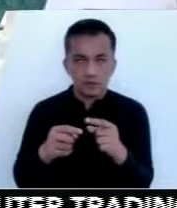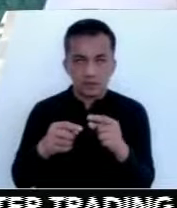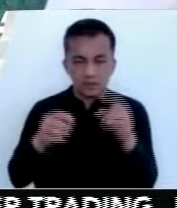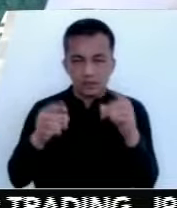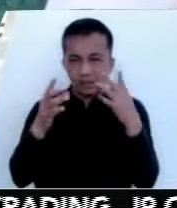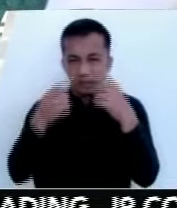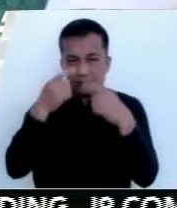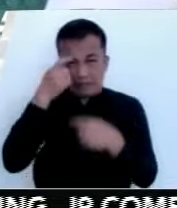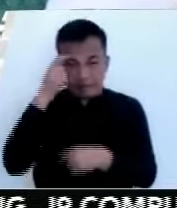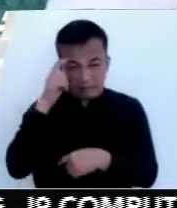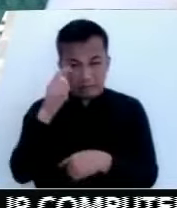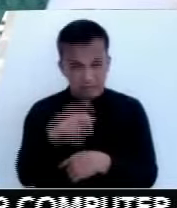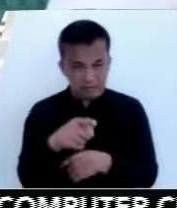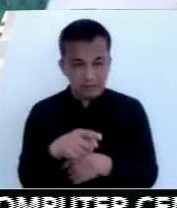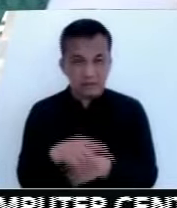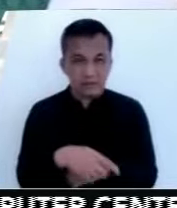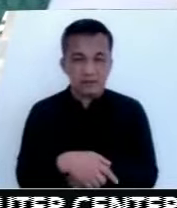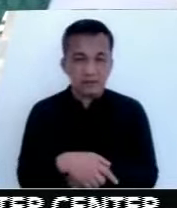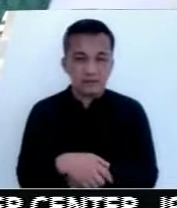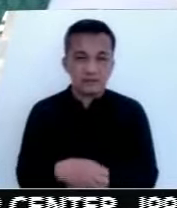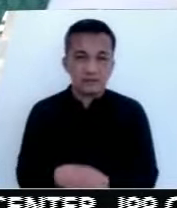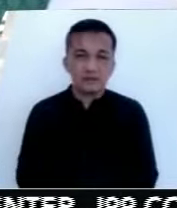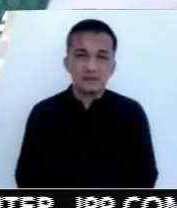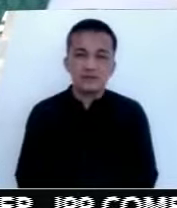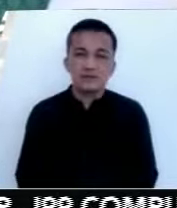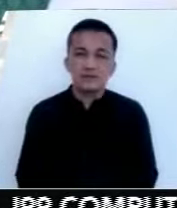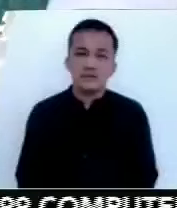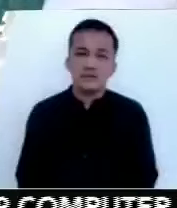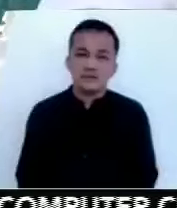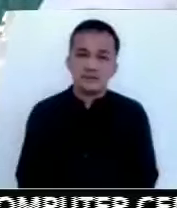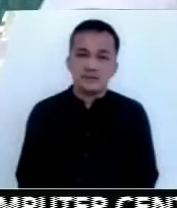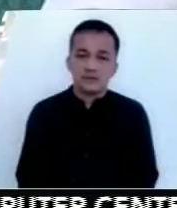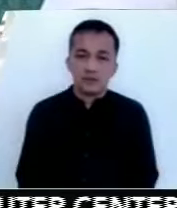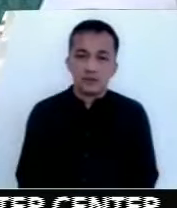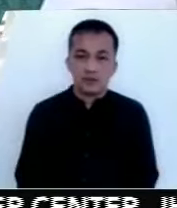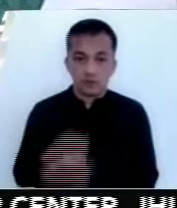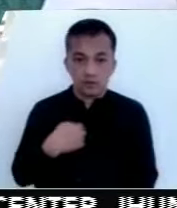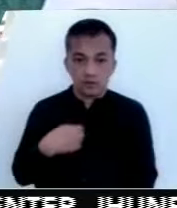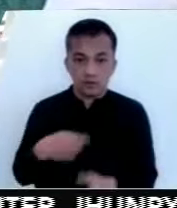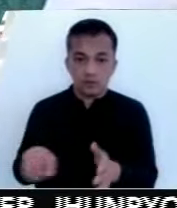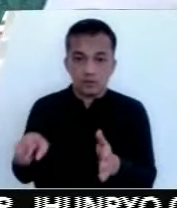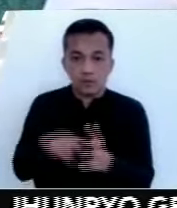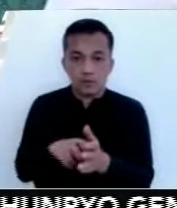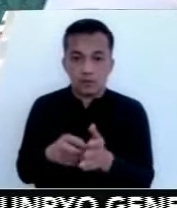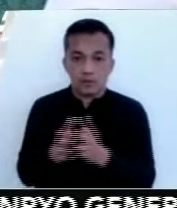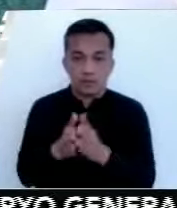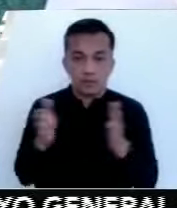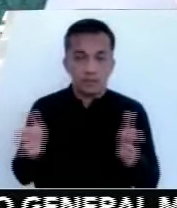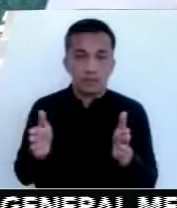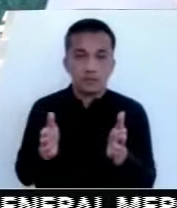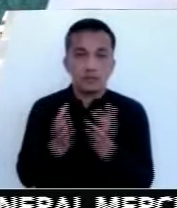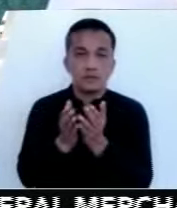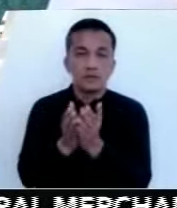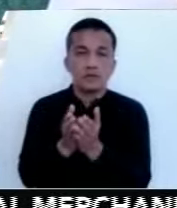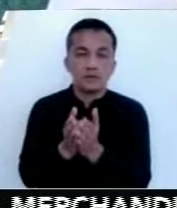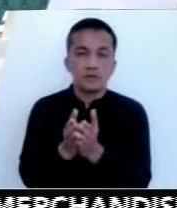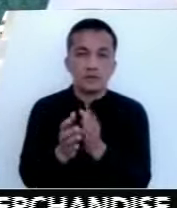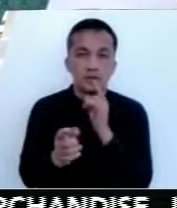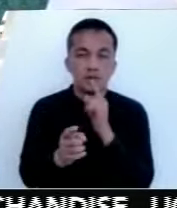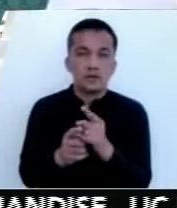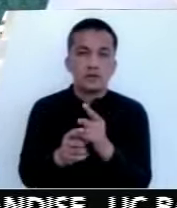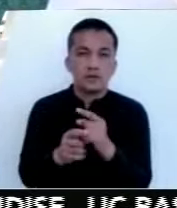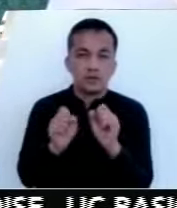yan Actually nung nakasakay na po kami sa malaking barko sa totoo lang k pwede lang umatras